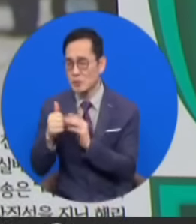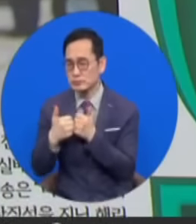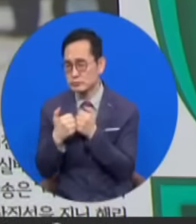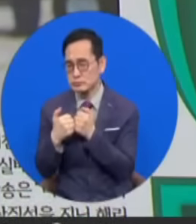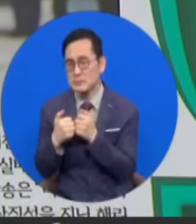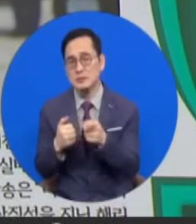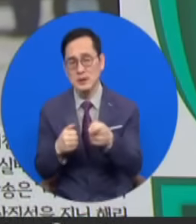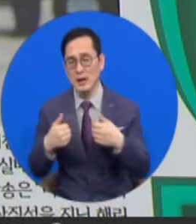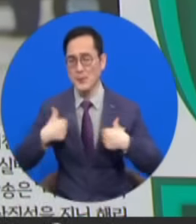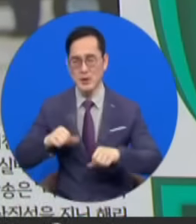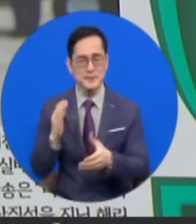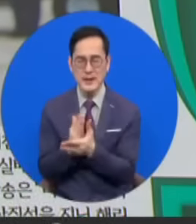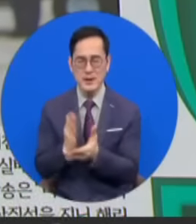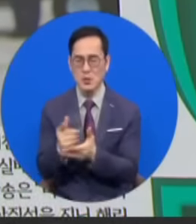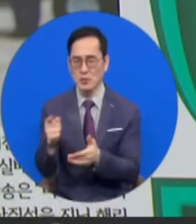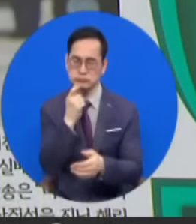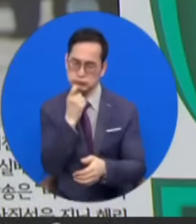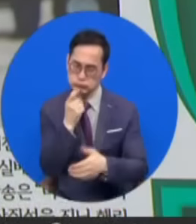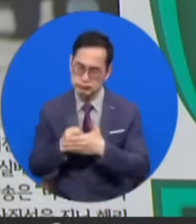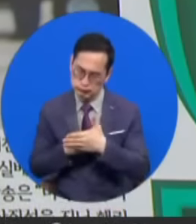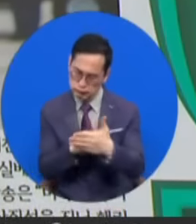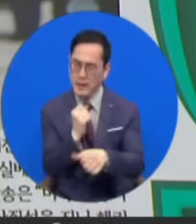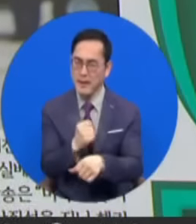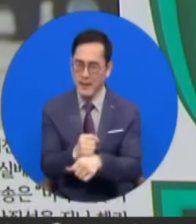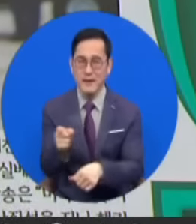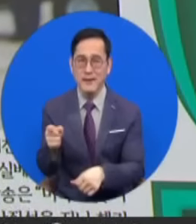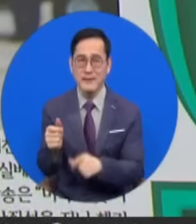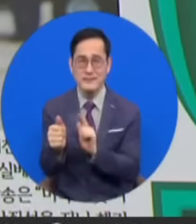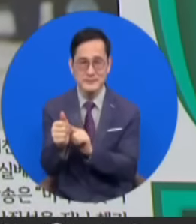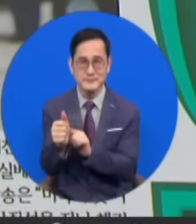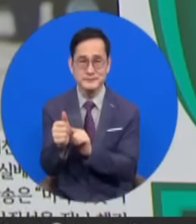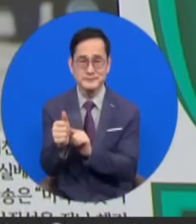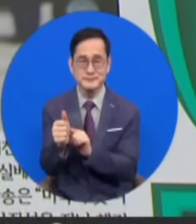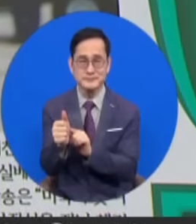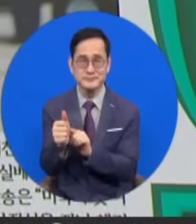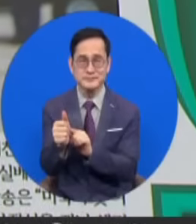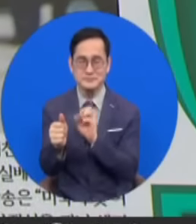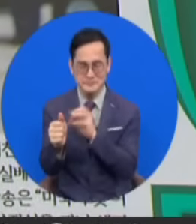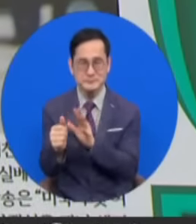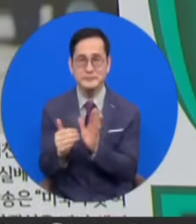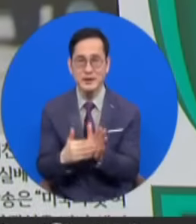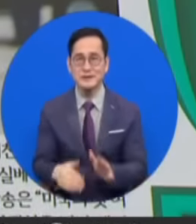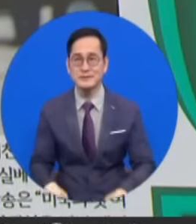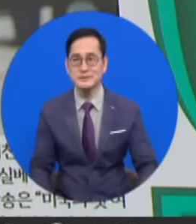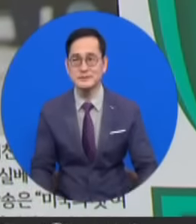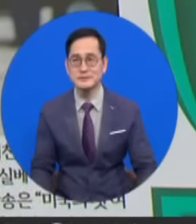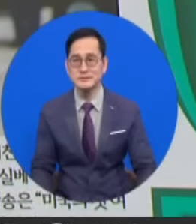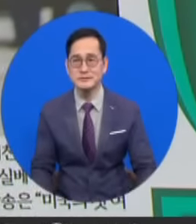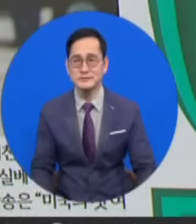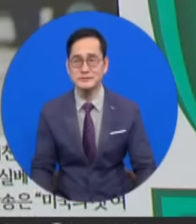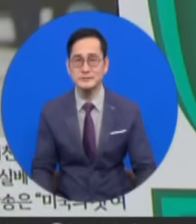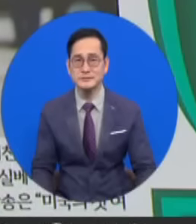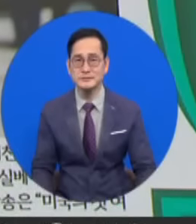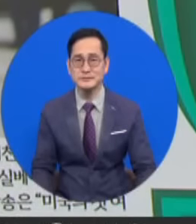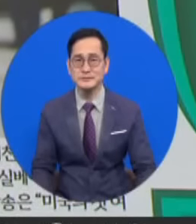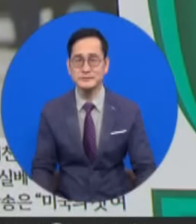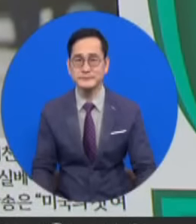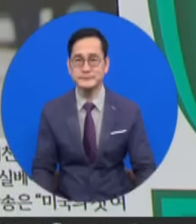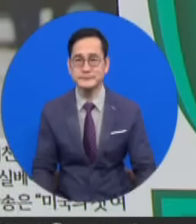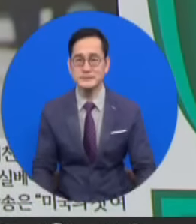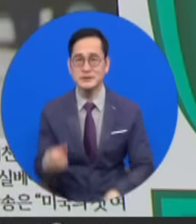끝까지 완주하라라고 남편을 독려했다라고 합니다. 뉴욕타임즈 등 이른바 바이든을 응원하는